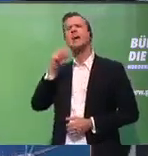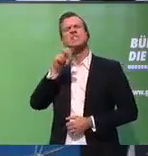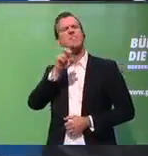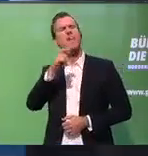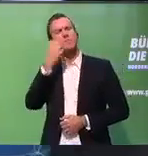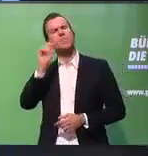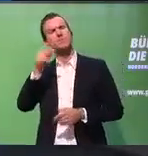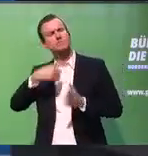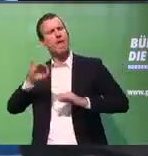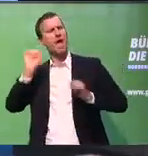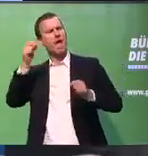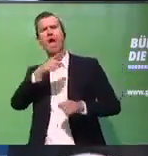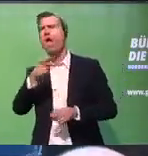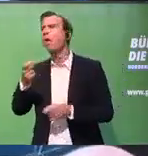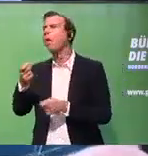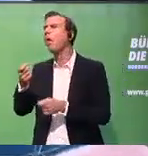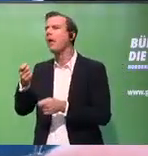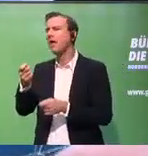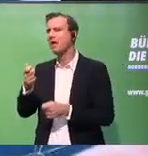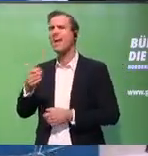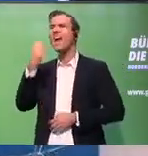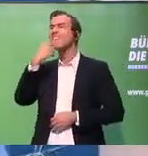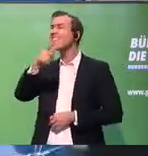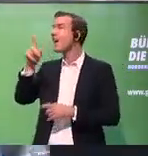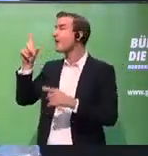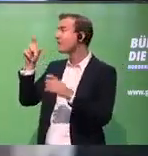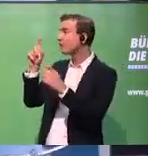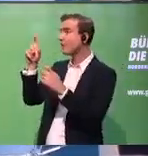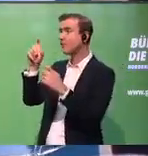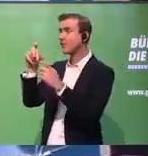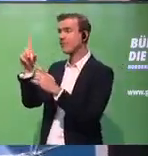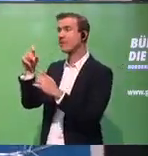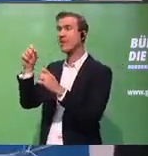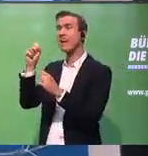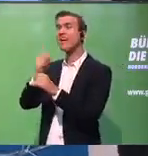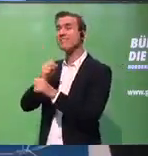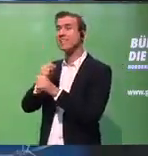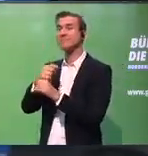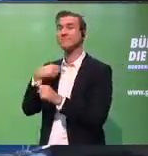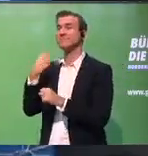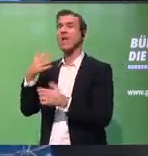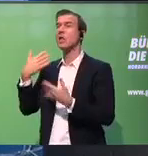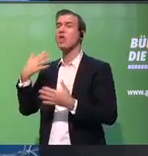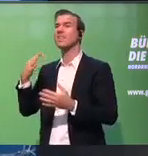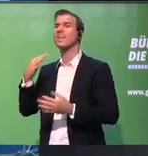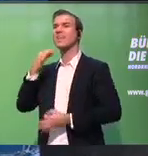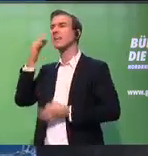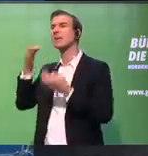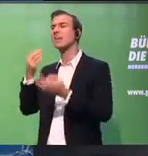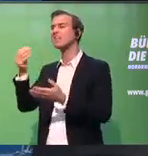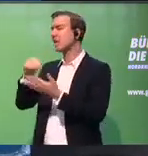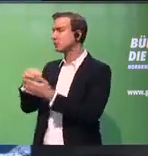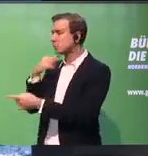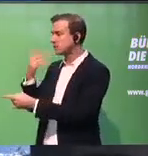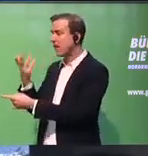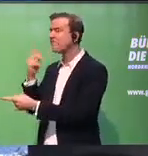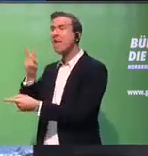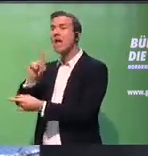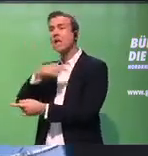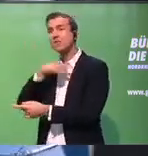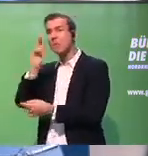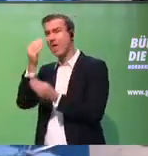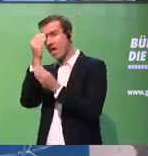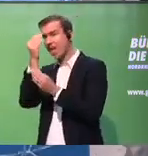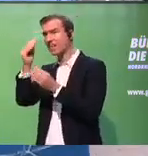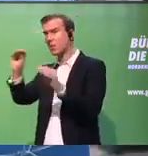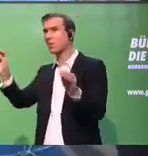Liebe Freundinnen und Freunde, wenn ihr eure Fotos geschossen habt, wir haben noch keine Wortmeldungen vorliegen. Das heißt, nochmal die kleine